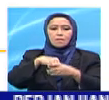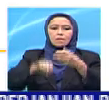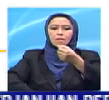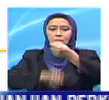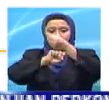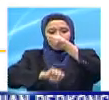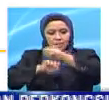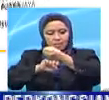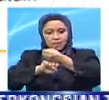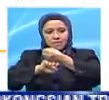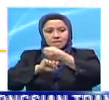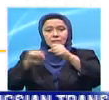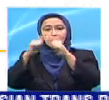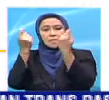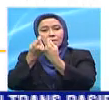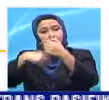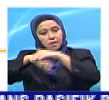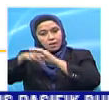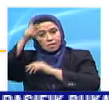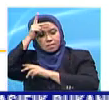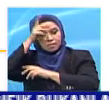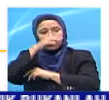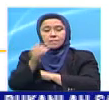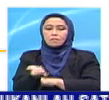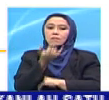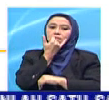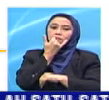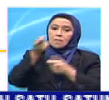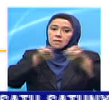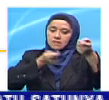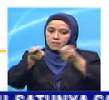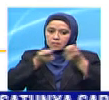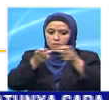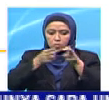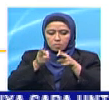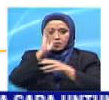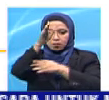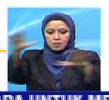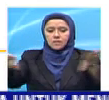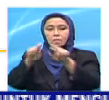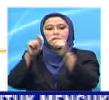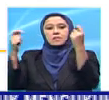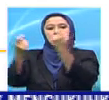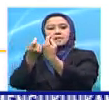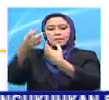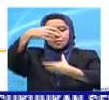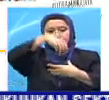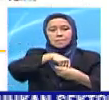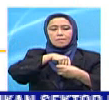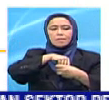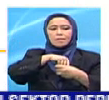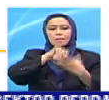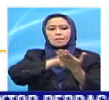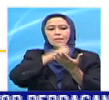Kelantan manakala siasatan berhubung salah tadbir urus pula akan dijalankan oleh pasukan audit dalaman Mara